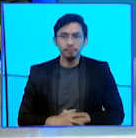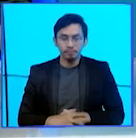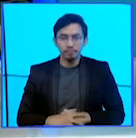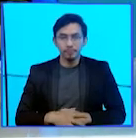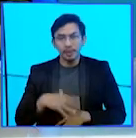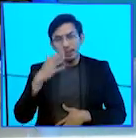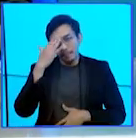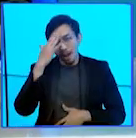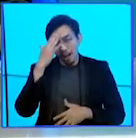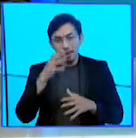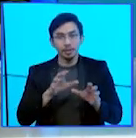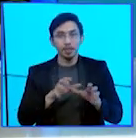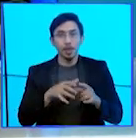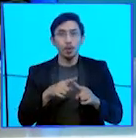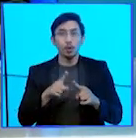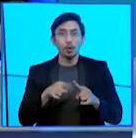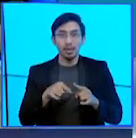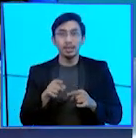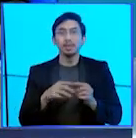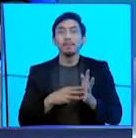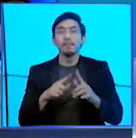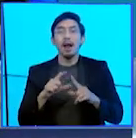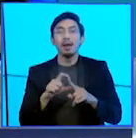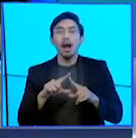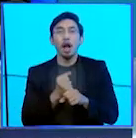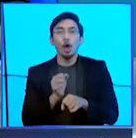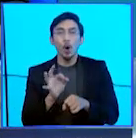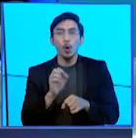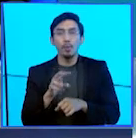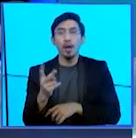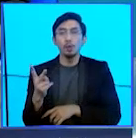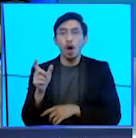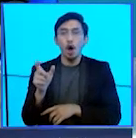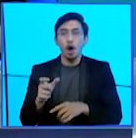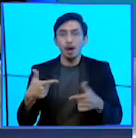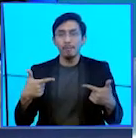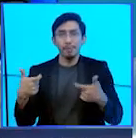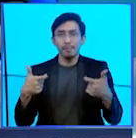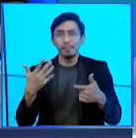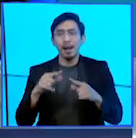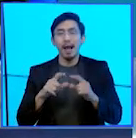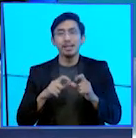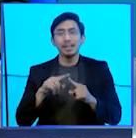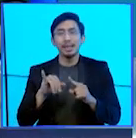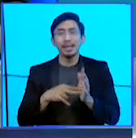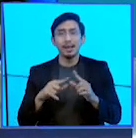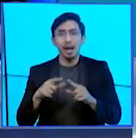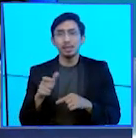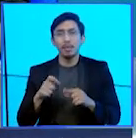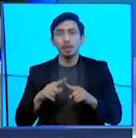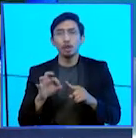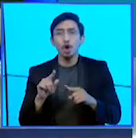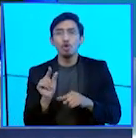Kepala Satuan Tugas Operasi Madagoraya memastikan dua orang yang tertembak di wilayah Desa Astina, Kecamatan Toro, Kabupaten